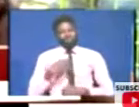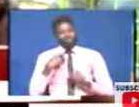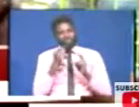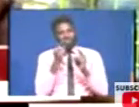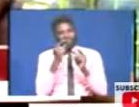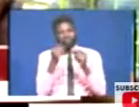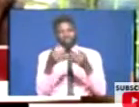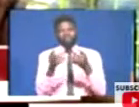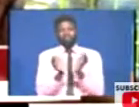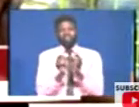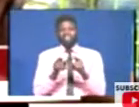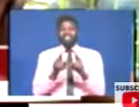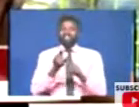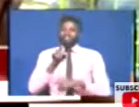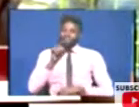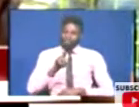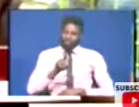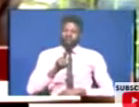wawe wakakamavu